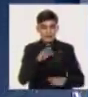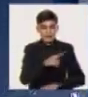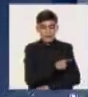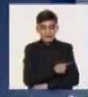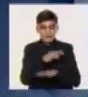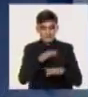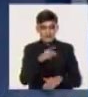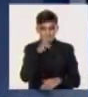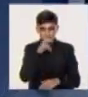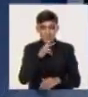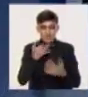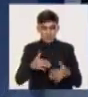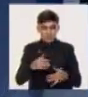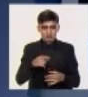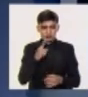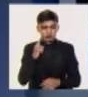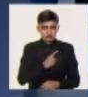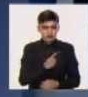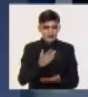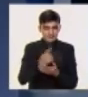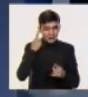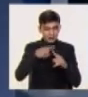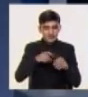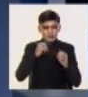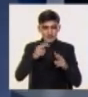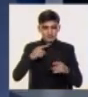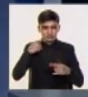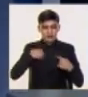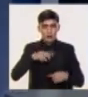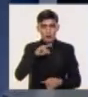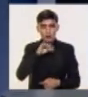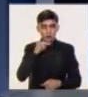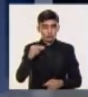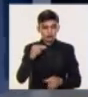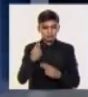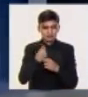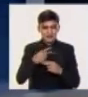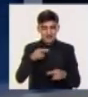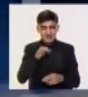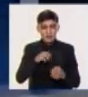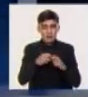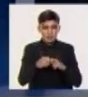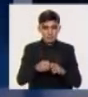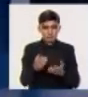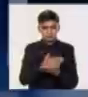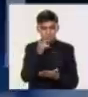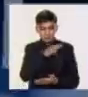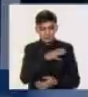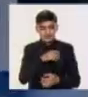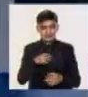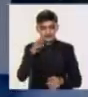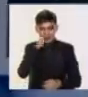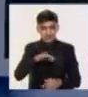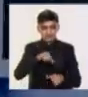ждут аппарата лучевой терапии. Из 3 имеющихся 2 на ремонте. Проблема не решается из-за пандемии. Страны закрыли